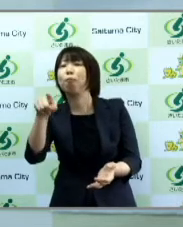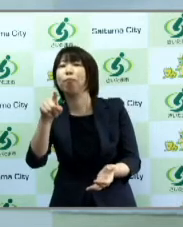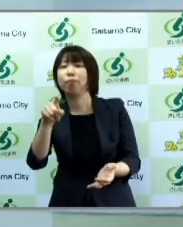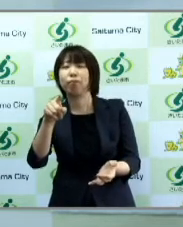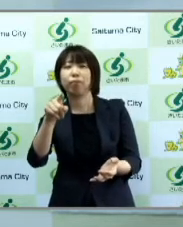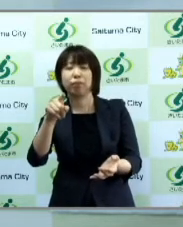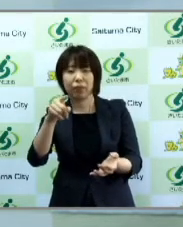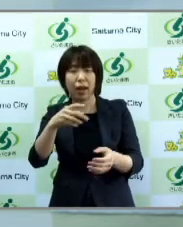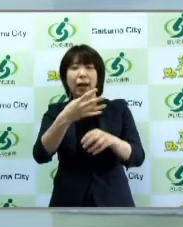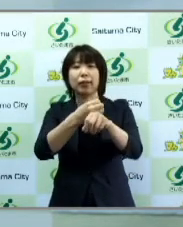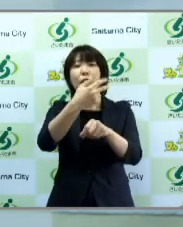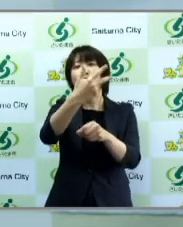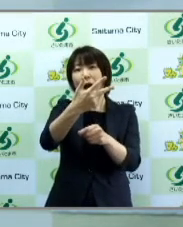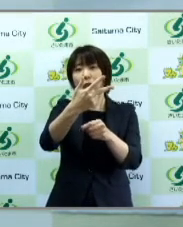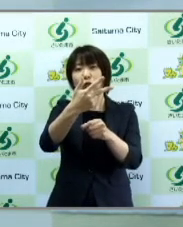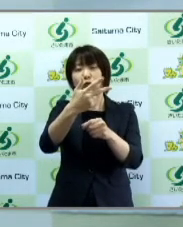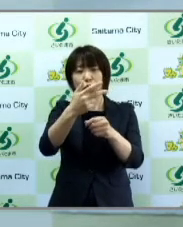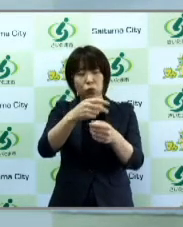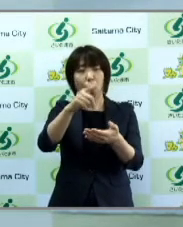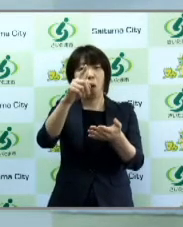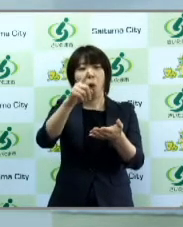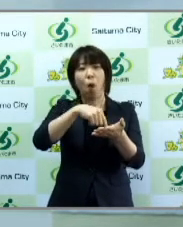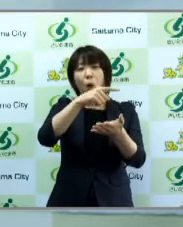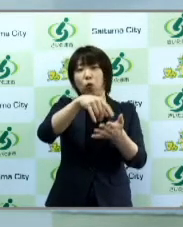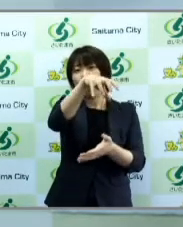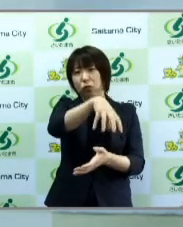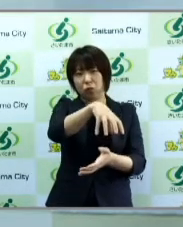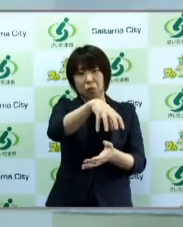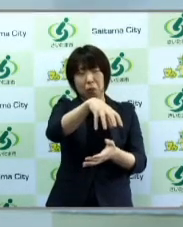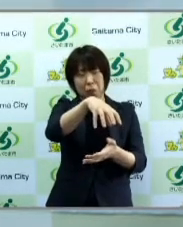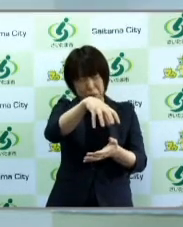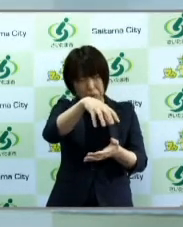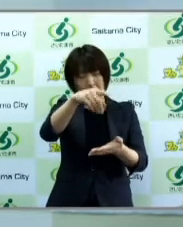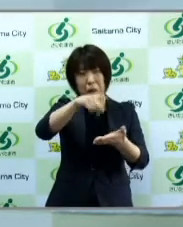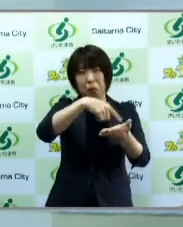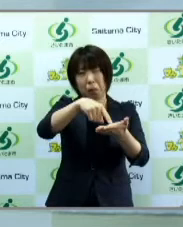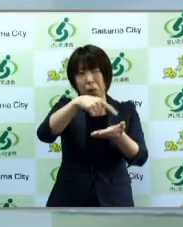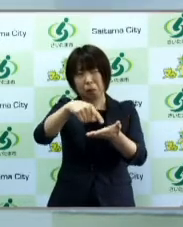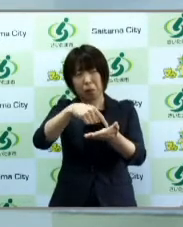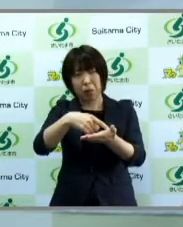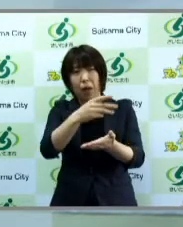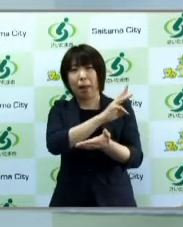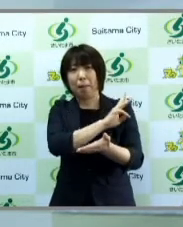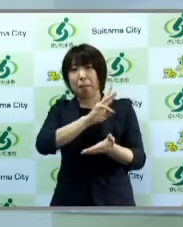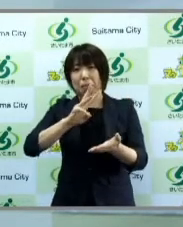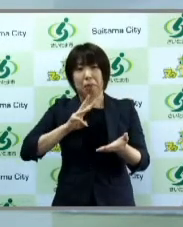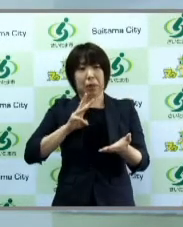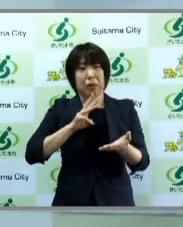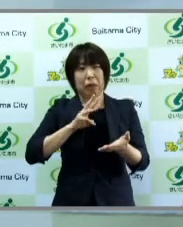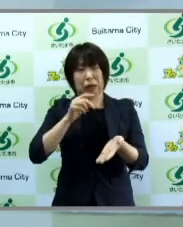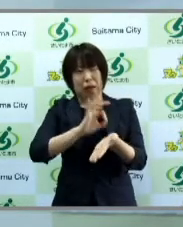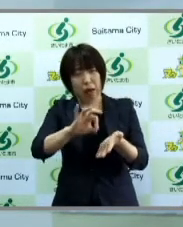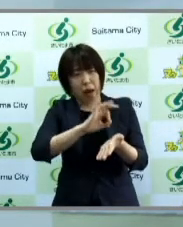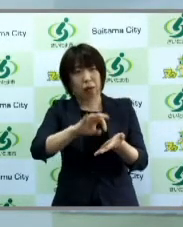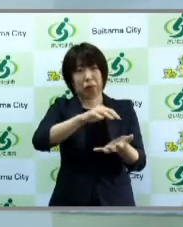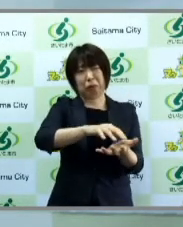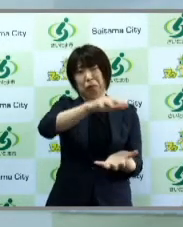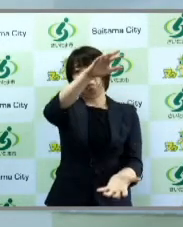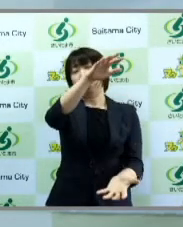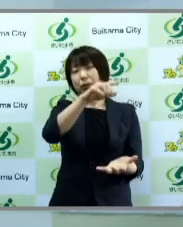の処理能力に換算すると3日分の処理量に匹敵するものとなっております。こち